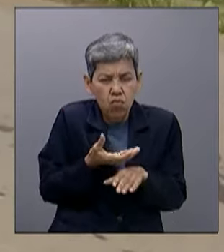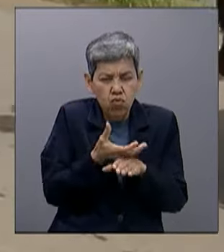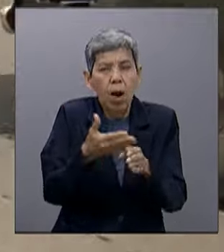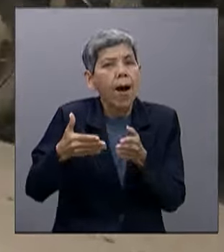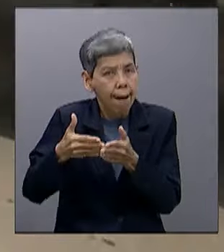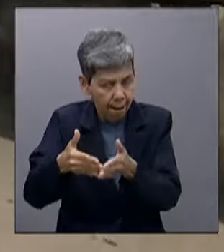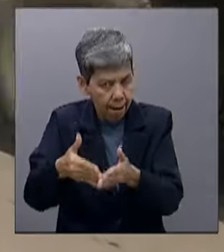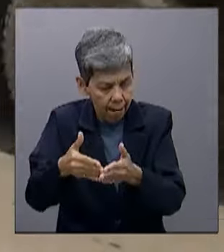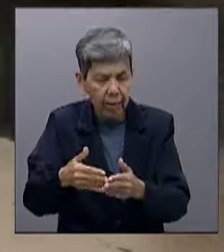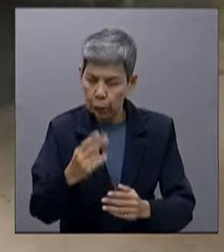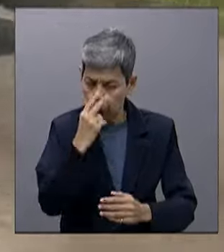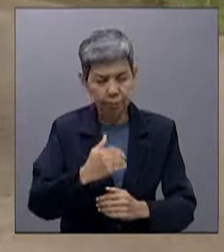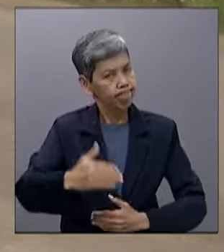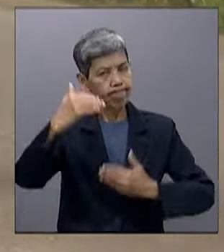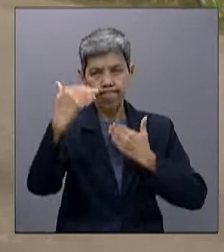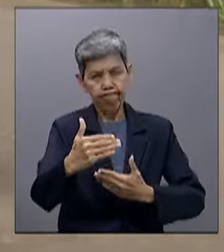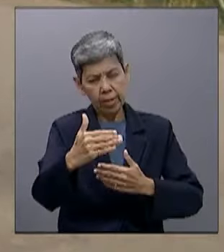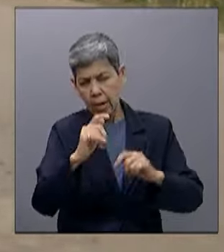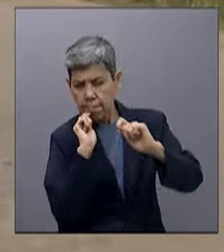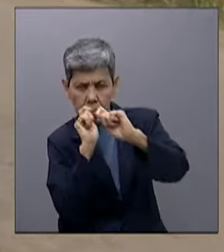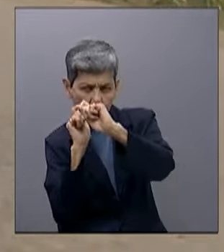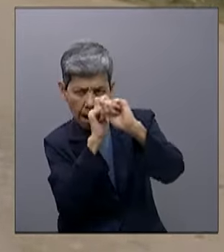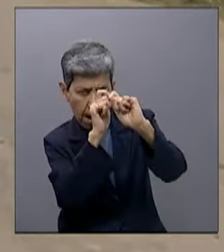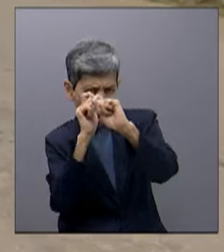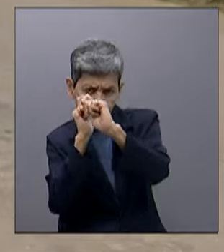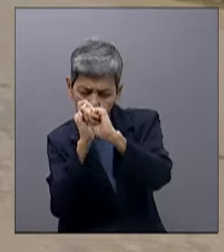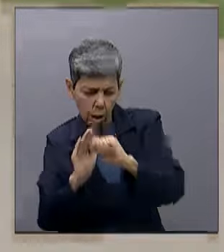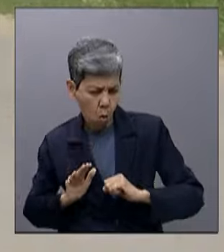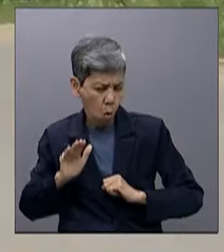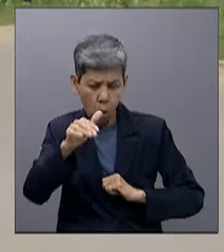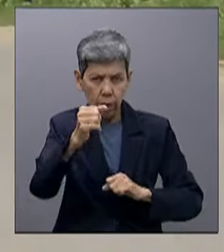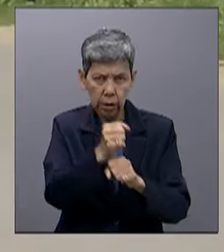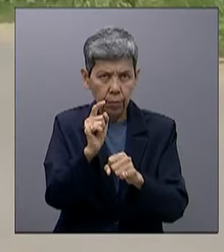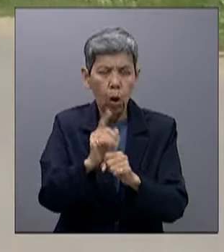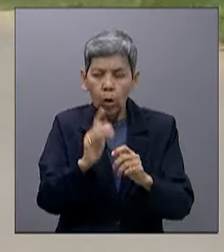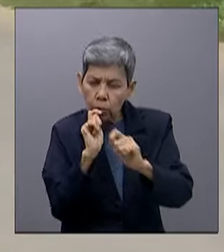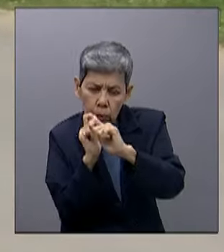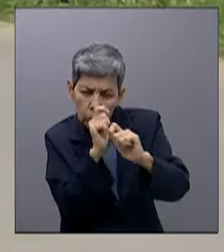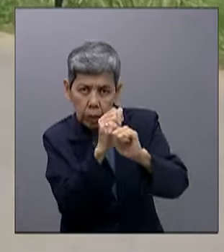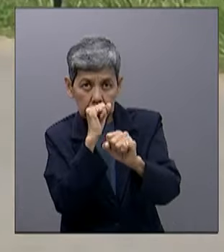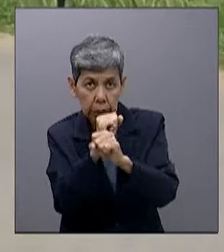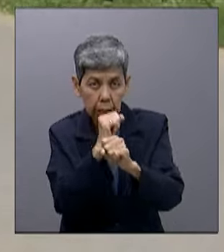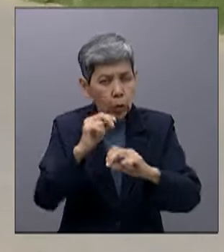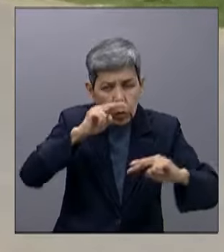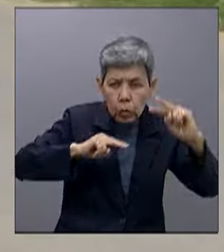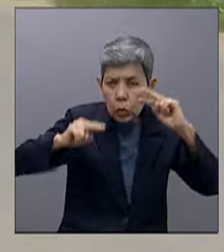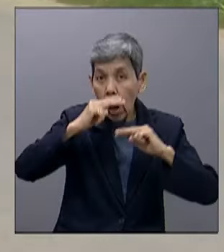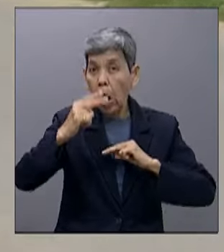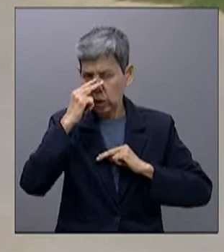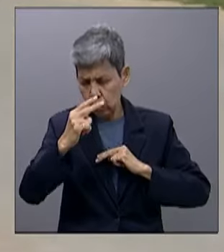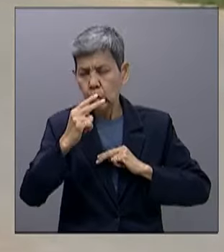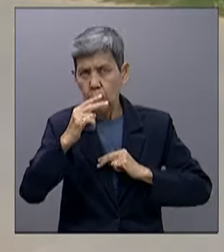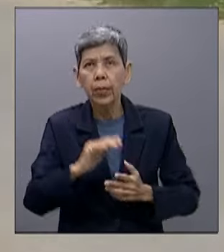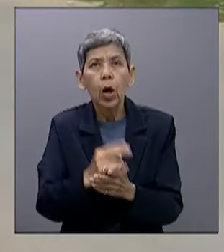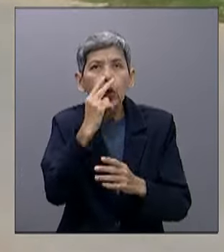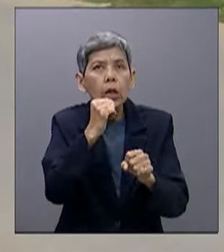ส่งจึงต้องมีการปิดปรับปรุงห้ามรถบรรทุกสัญจรเพื่อให้เจ้าหน้าที่เขาลงพื้นที่ไปสำรวจความเสียหายอย่างละเอียด